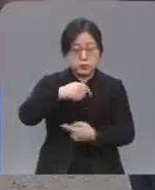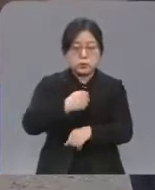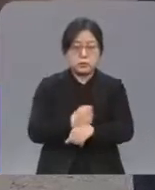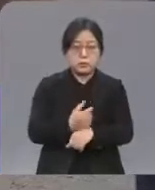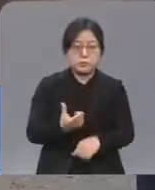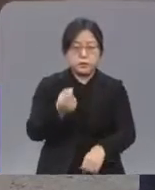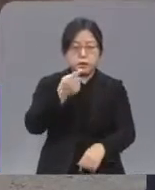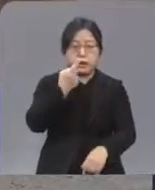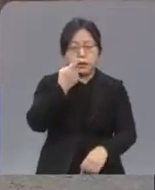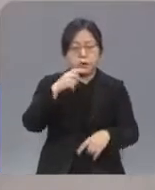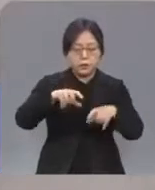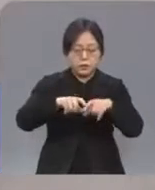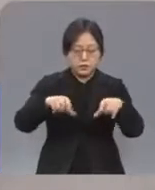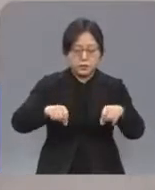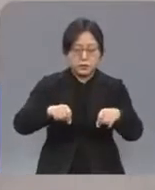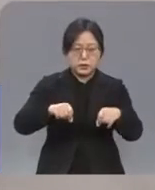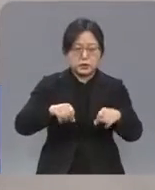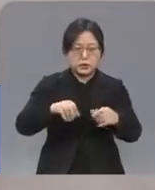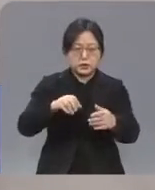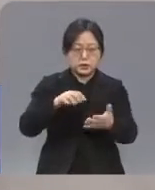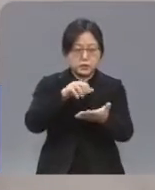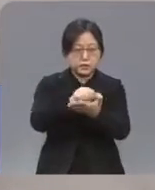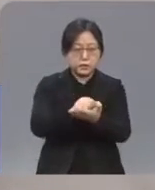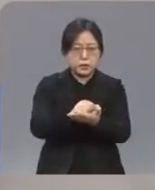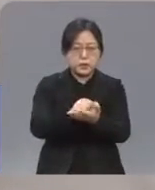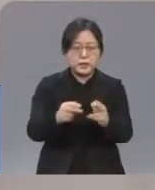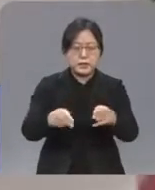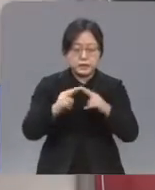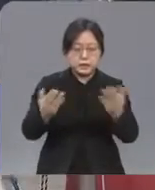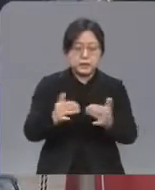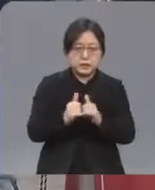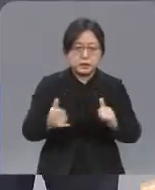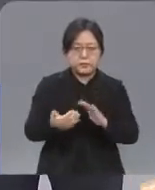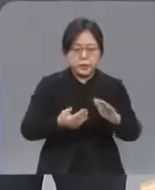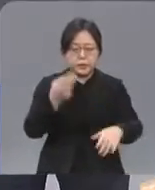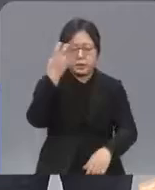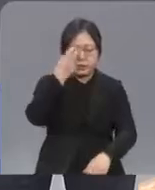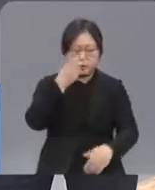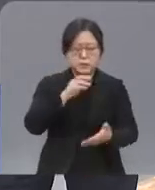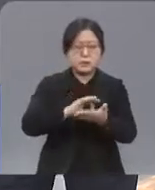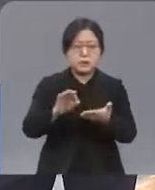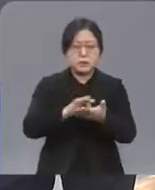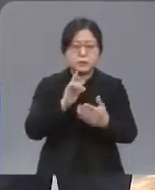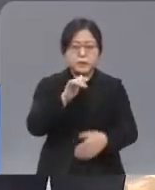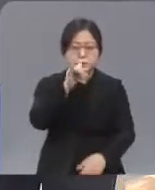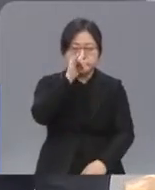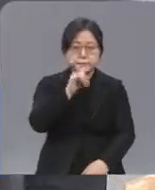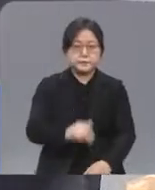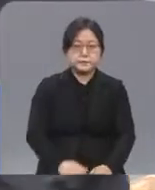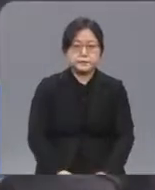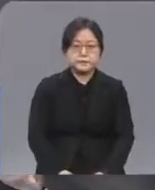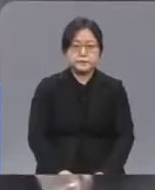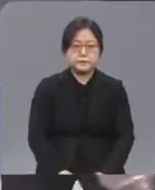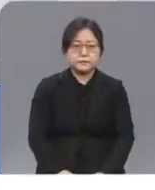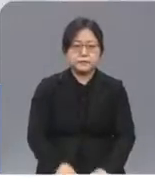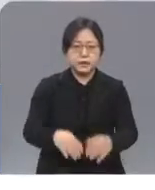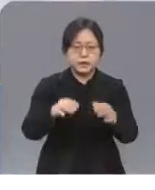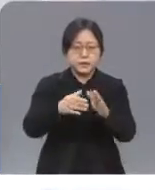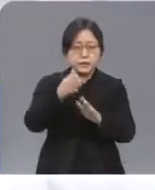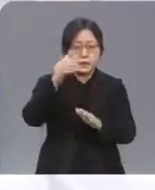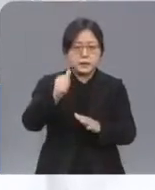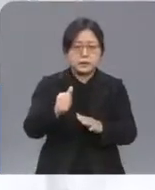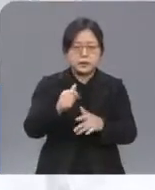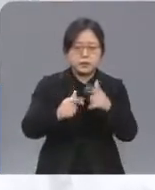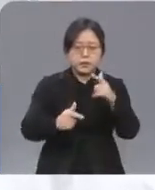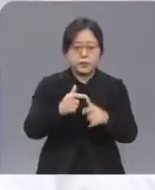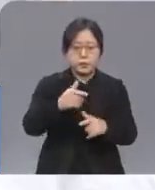신속 항원검사키트를 충분히 확보해서 시설 종사자의 선제검사에 적극 활용하겠다고 밝혔습니다. 김 시장은 또